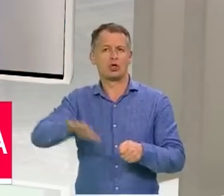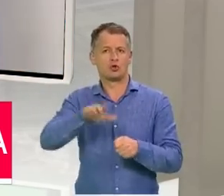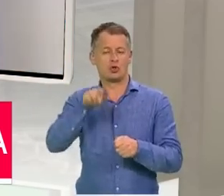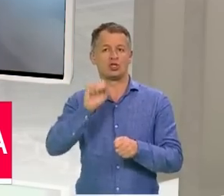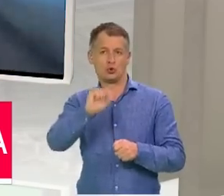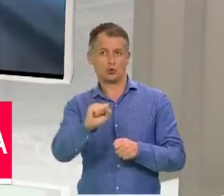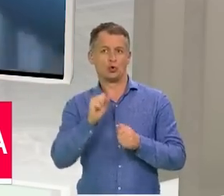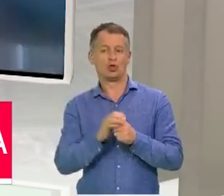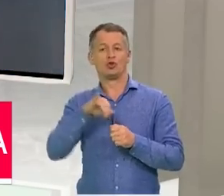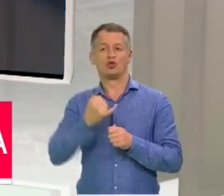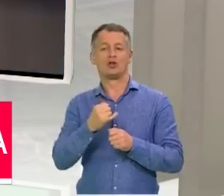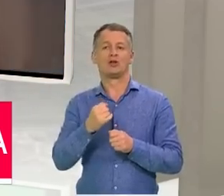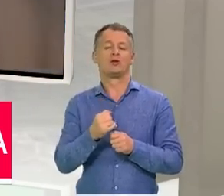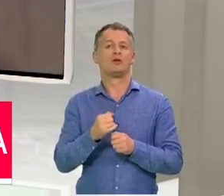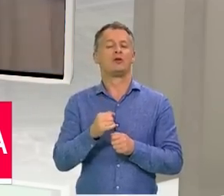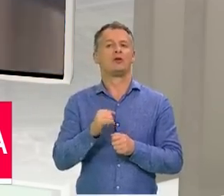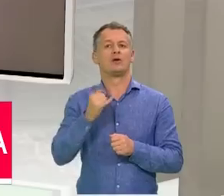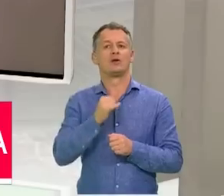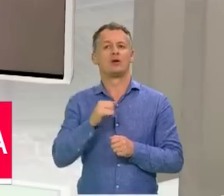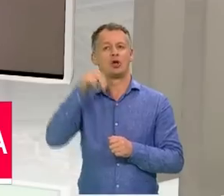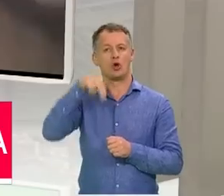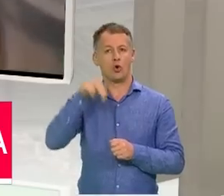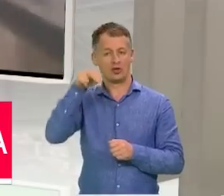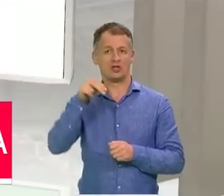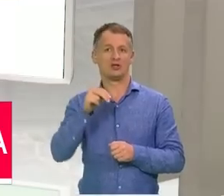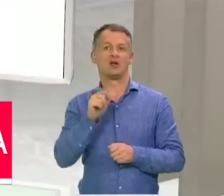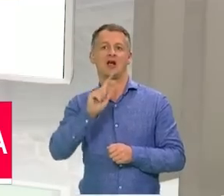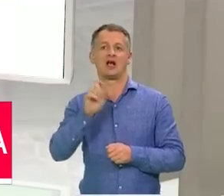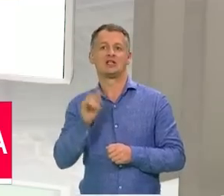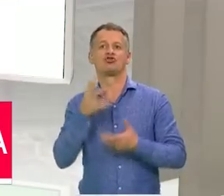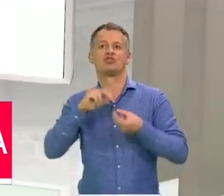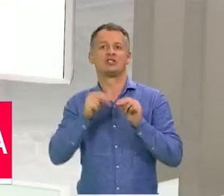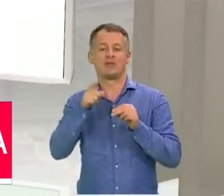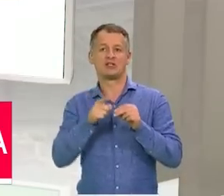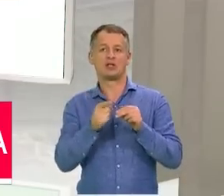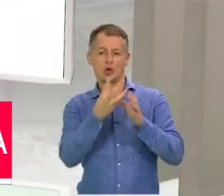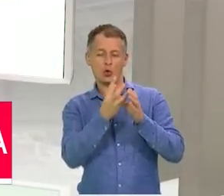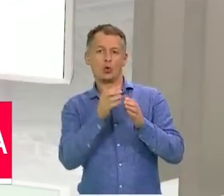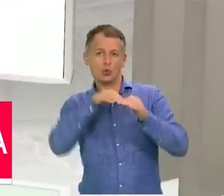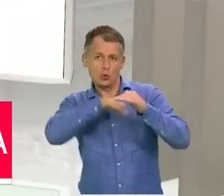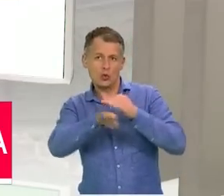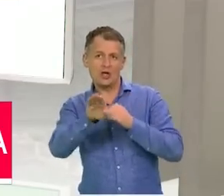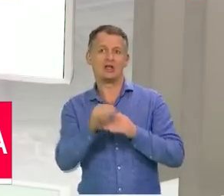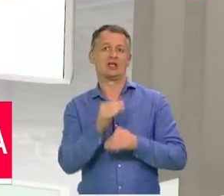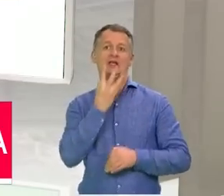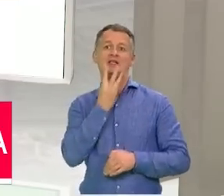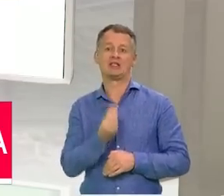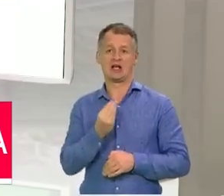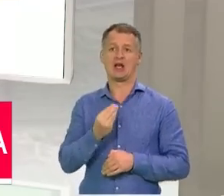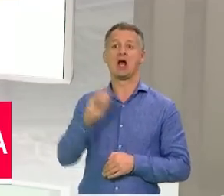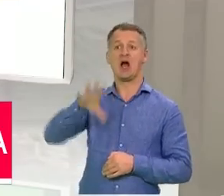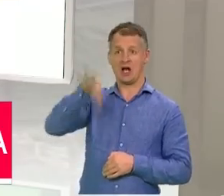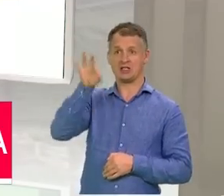și în sud chiar, la Khan Yunis. Ce înseamnă însă un astfel de tunel? Israelienii au descoperit unul dintre